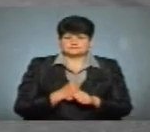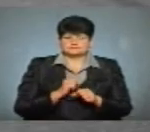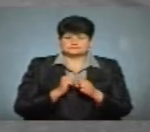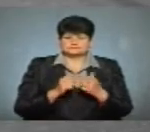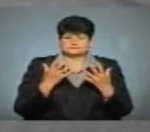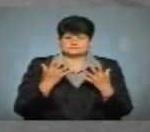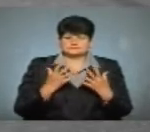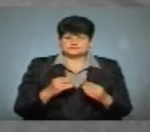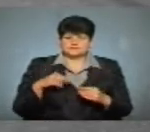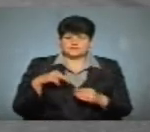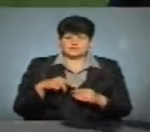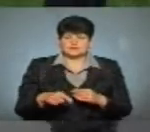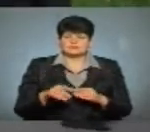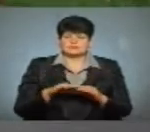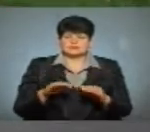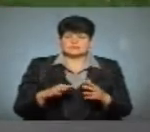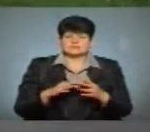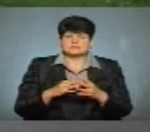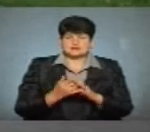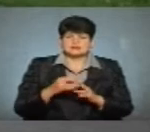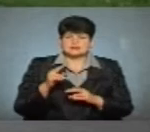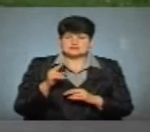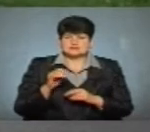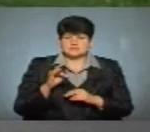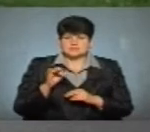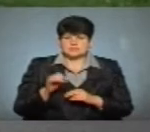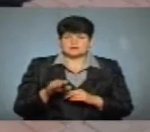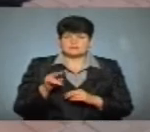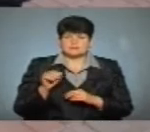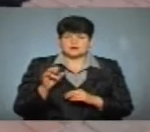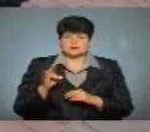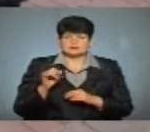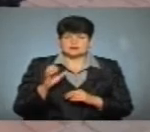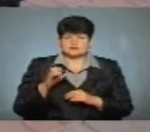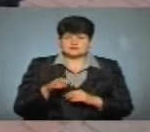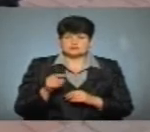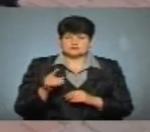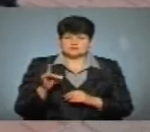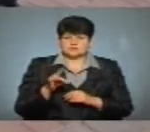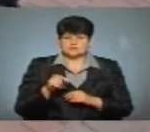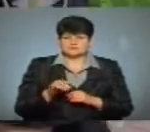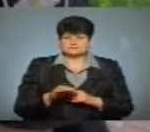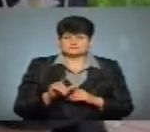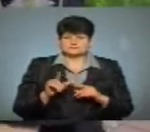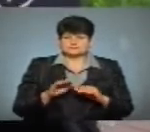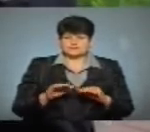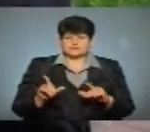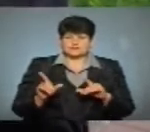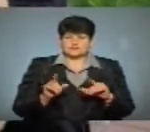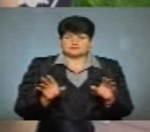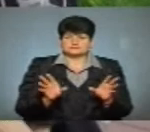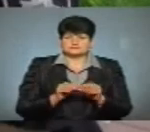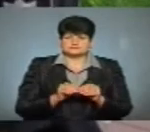Щодня вона відвідує дітей у селах Цебрів, Озерна, Озерянка та Панасів Зборівського району. До підлітків їздить разом із